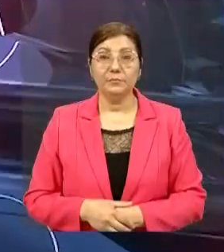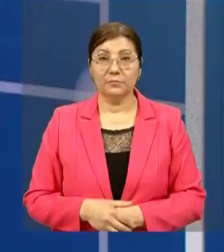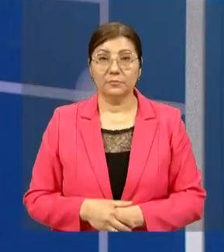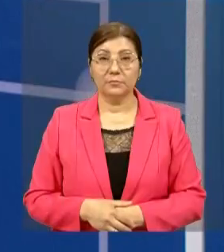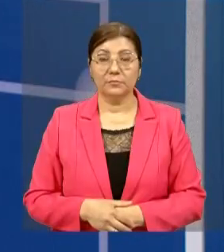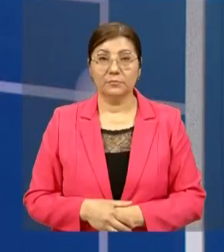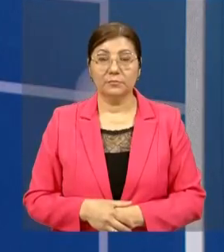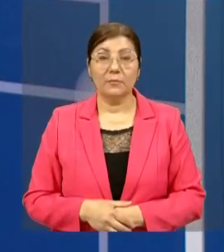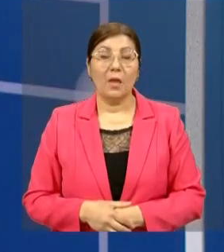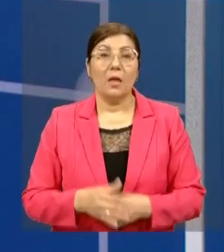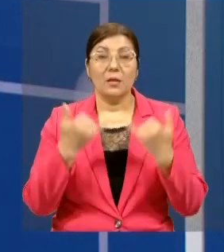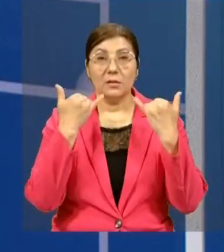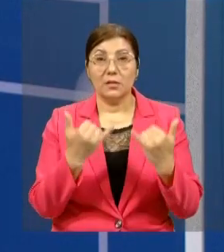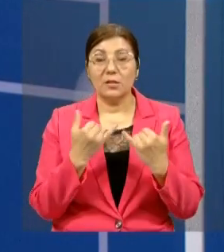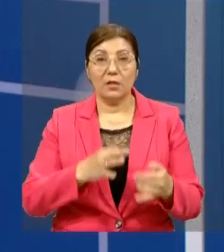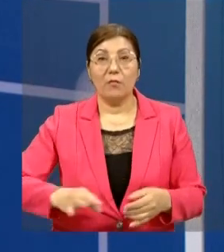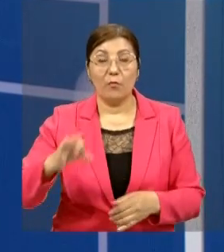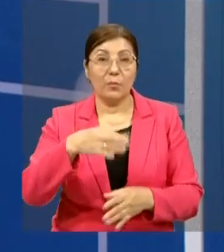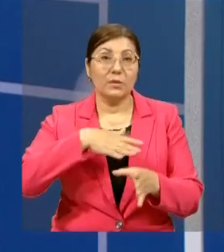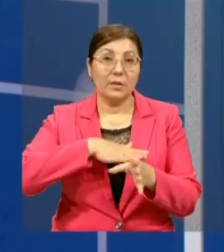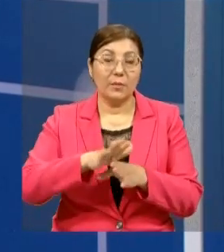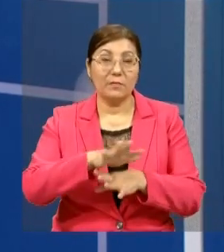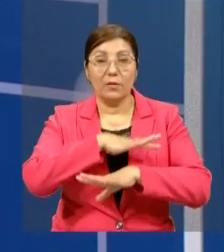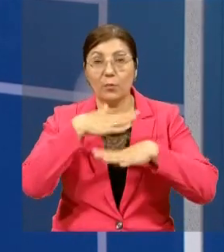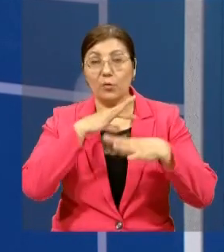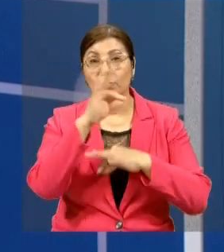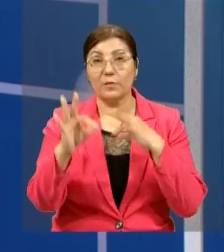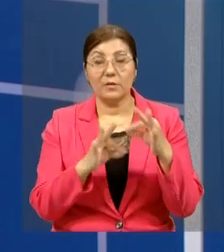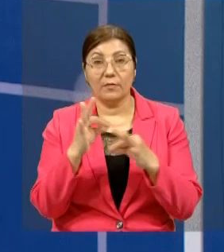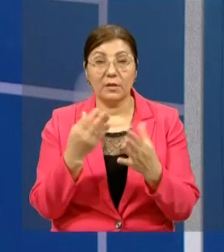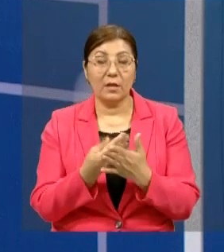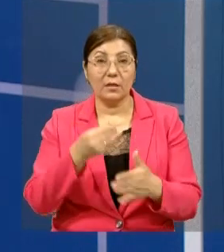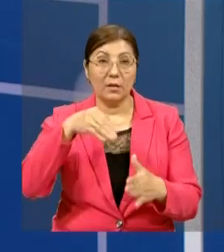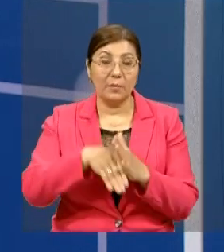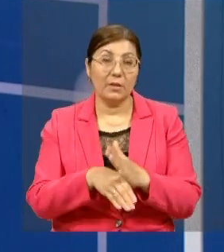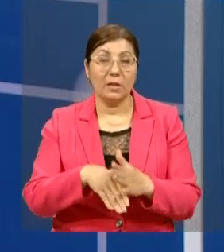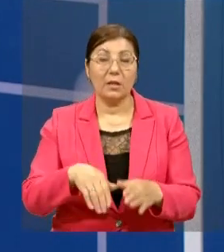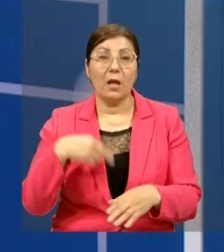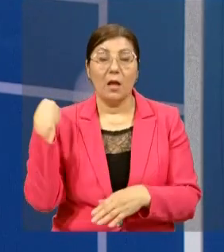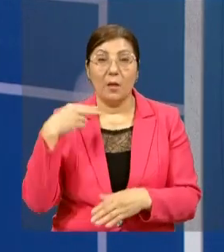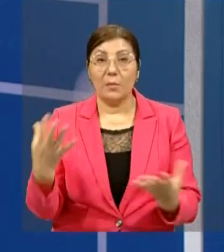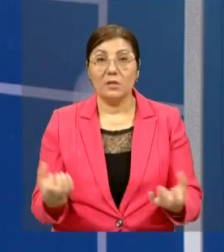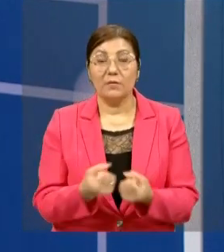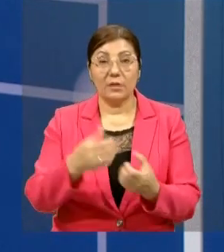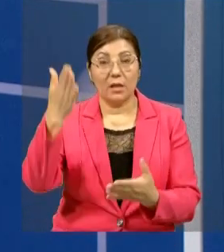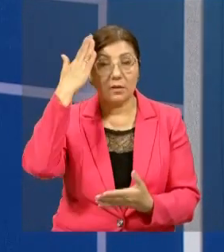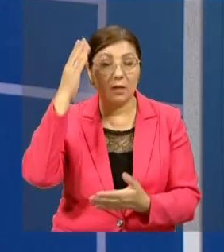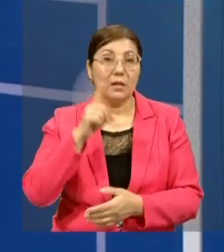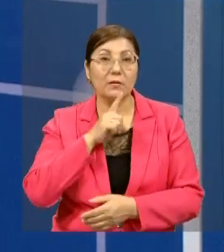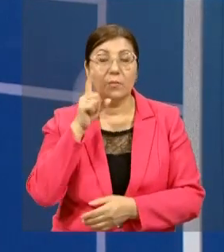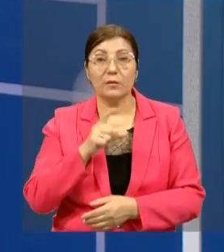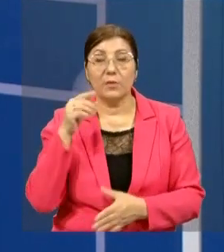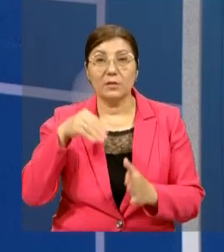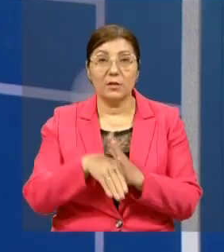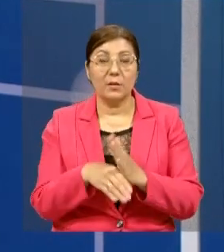атас в настоящее время в области реализуется ряд проектов инициированных главой государства по поддержке талантливой молодёжи